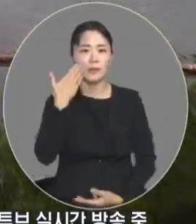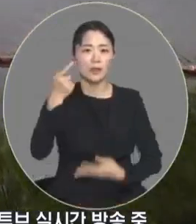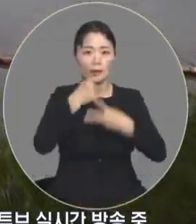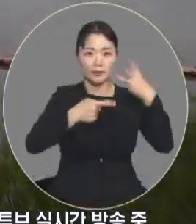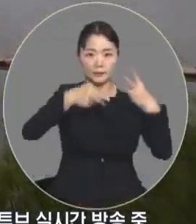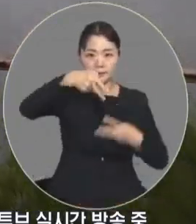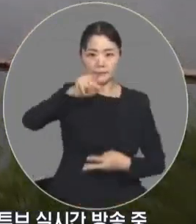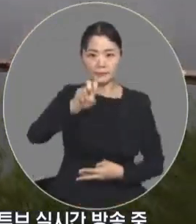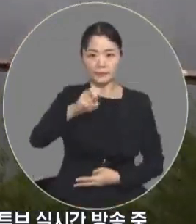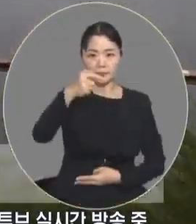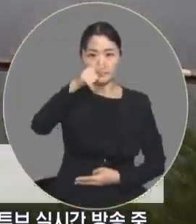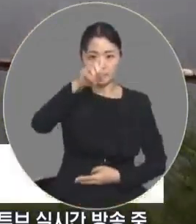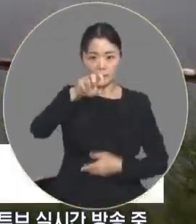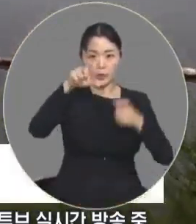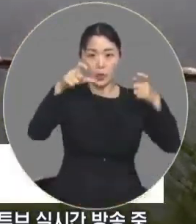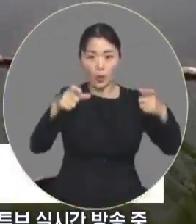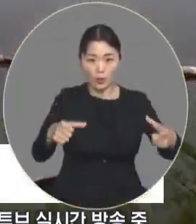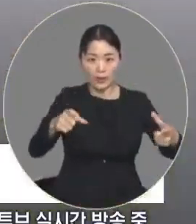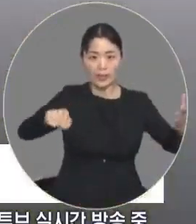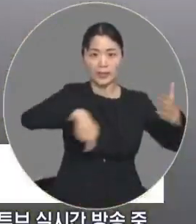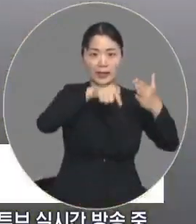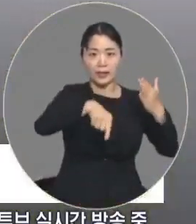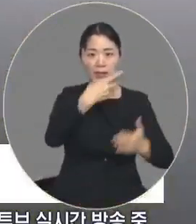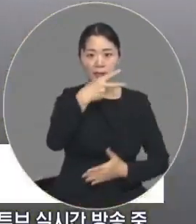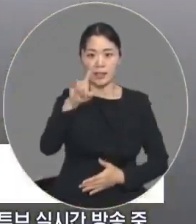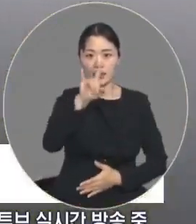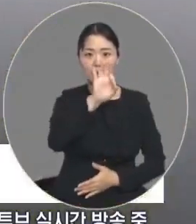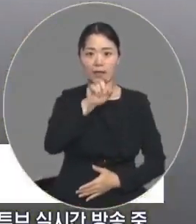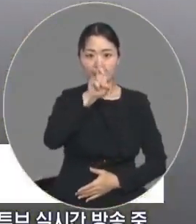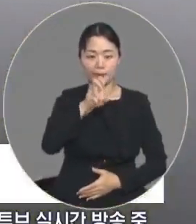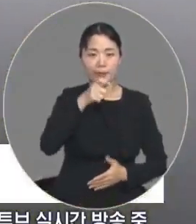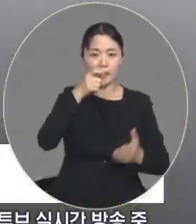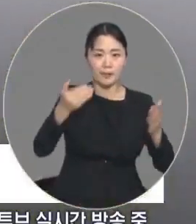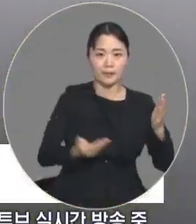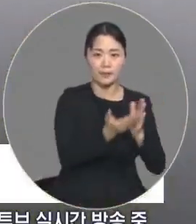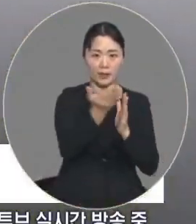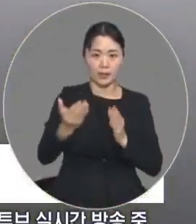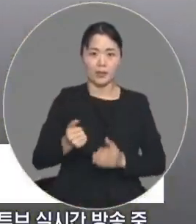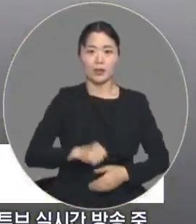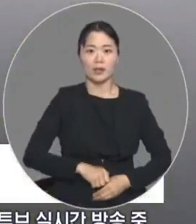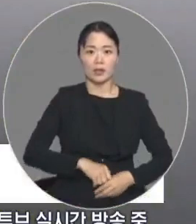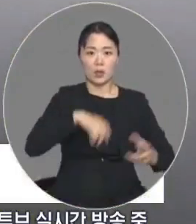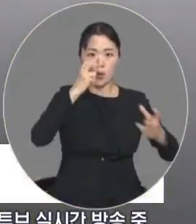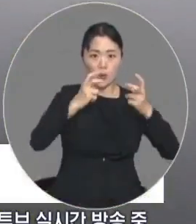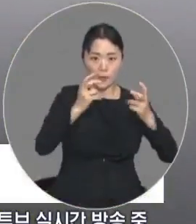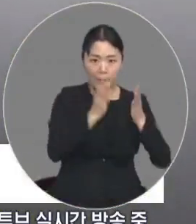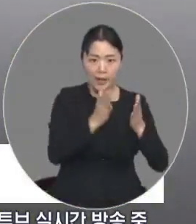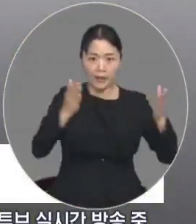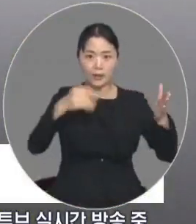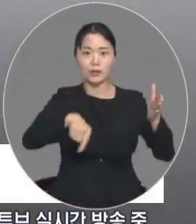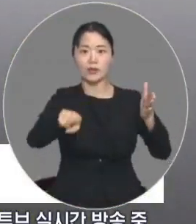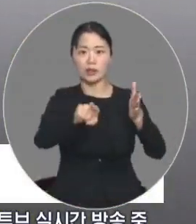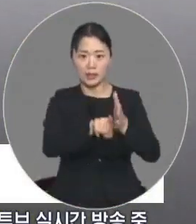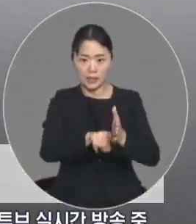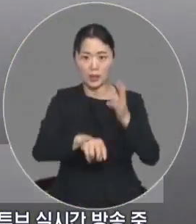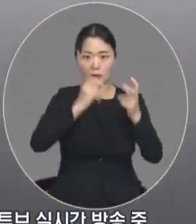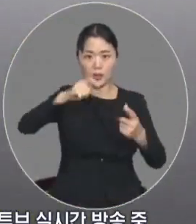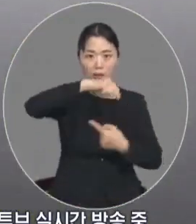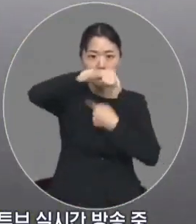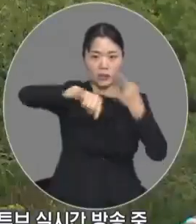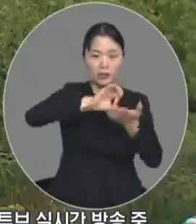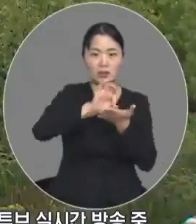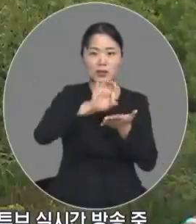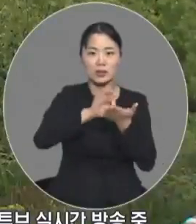울주군 삼동면의 대암댐. 울산 산업단지 확장에 따라 1969년 공업용수 확보를 위해